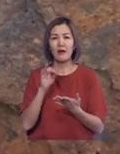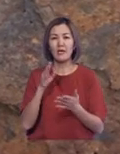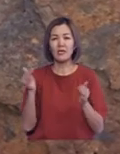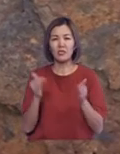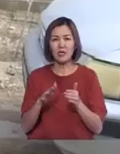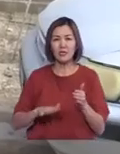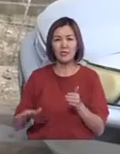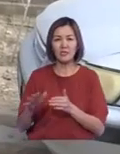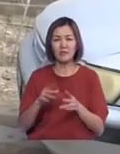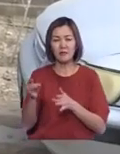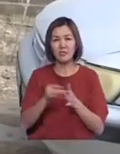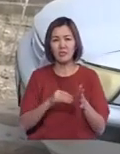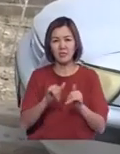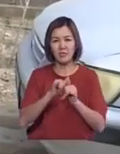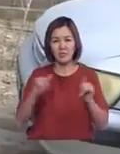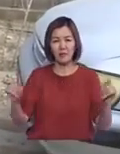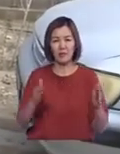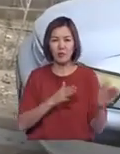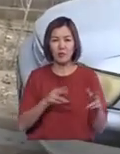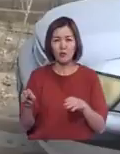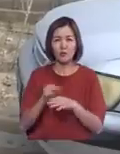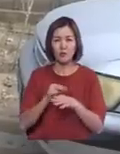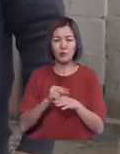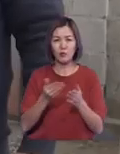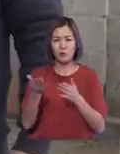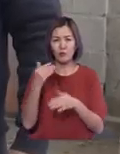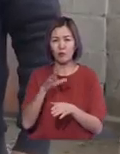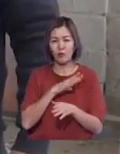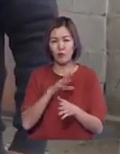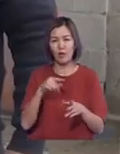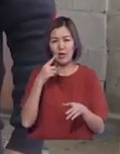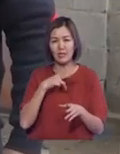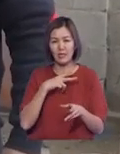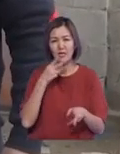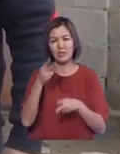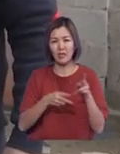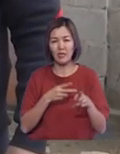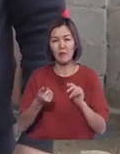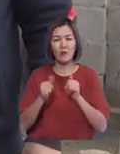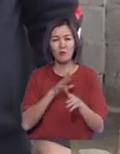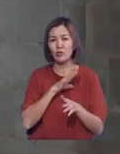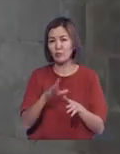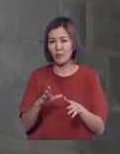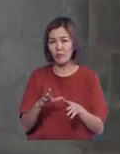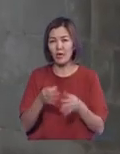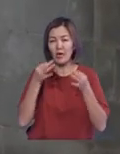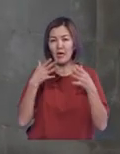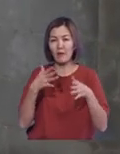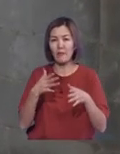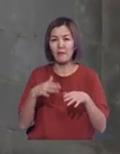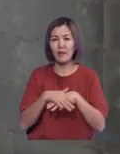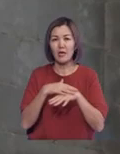шықшам ауданында демарада тарайды. Жүйені жөндеу мәселесі бұдан бұрында өтерілген еді. Алайда еш өзгеріс болмаған. Қарапайым